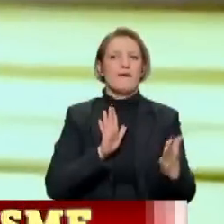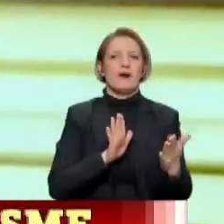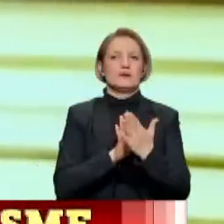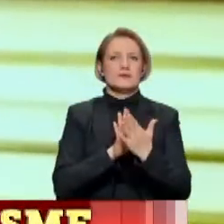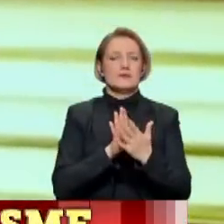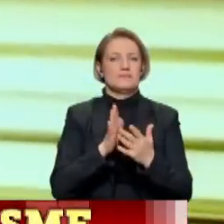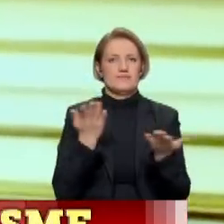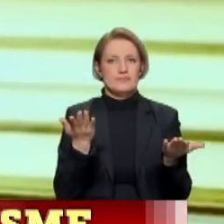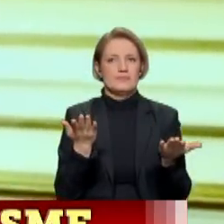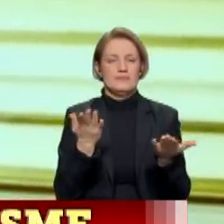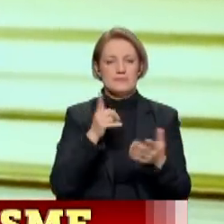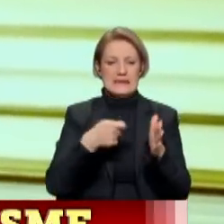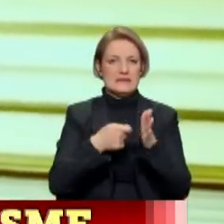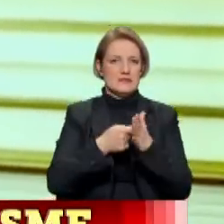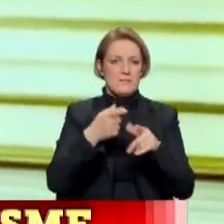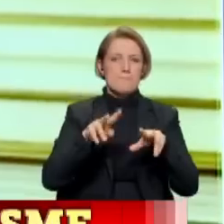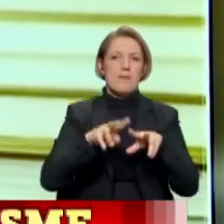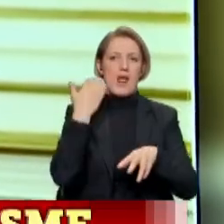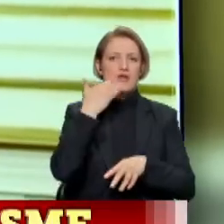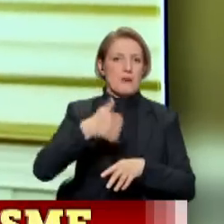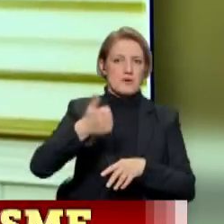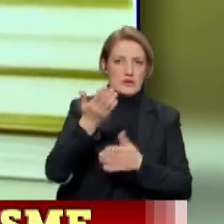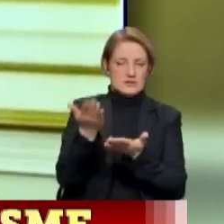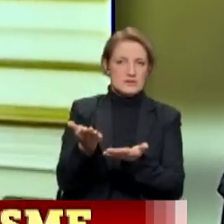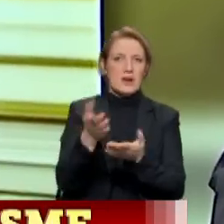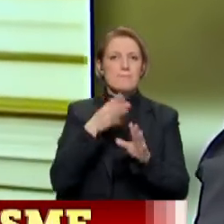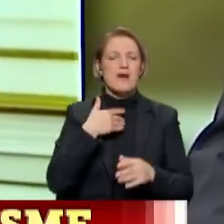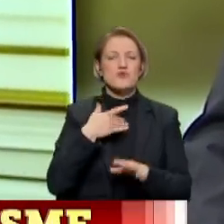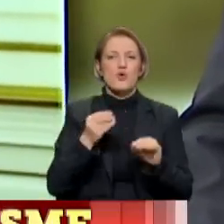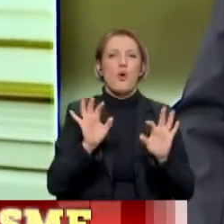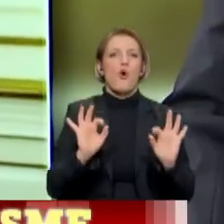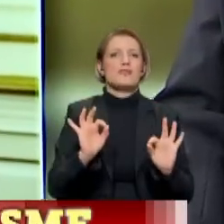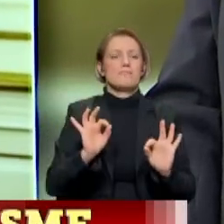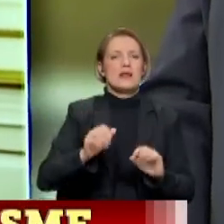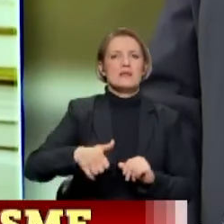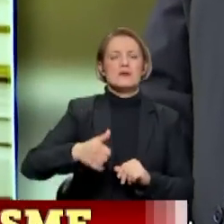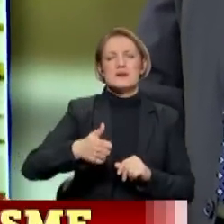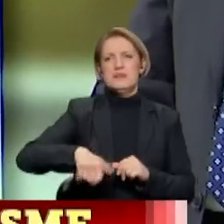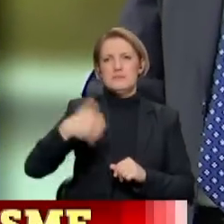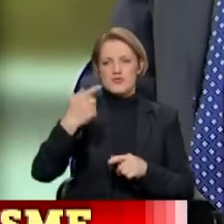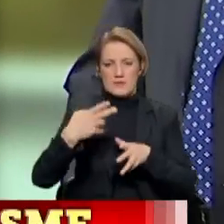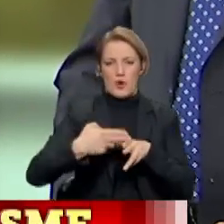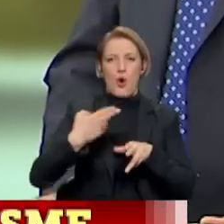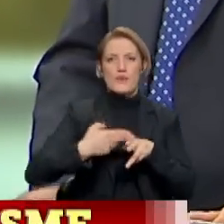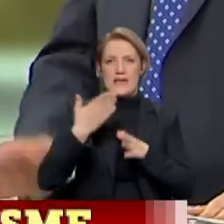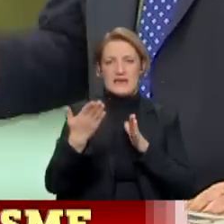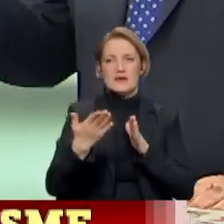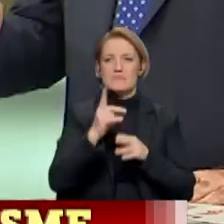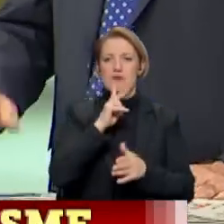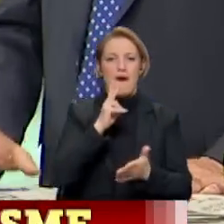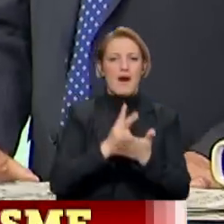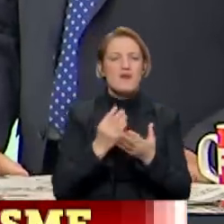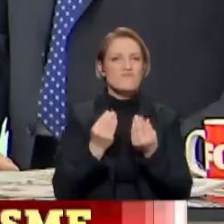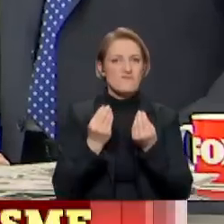karşı tavırlı olan bir isimdi. Öyle bir lider ve bence çok önemli bir liderlik örneğiydi dün bu kararı verip